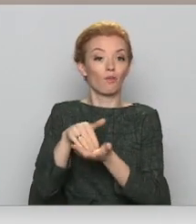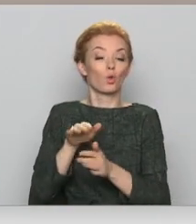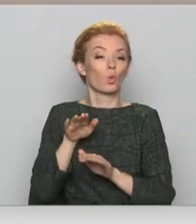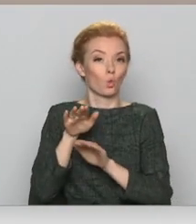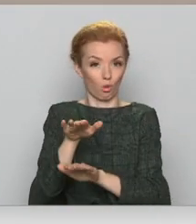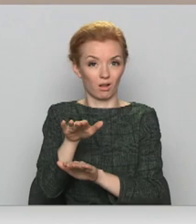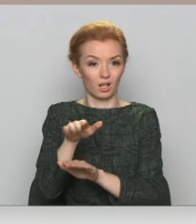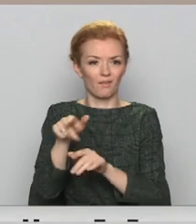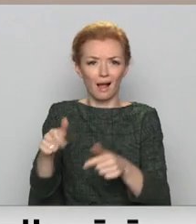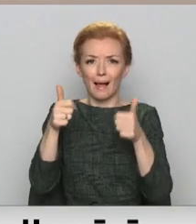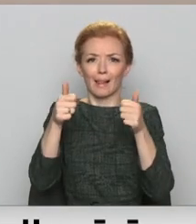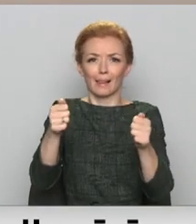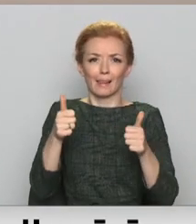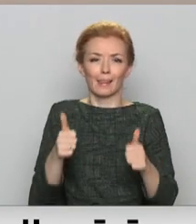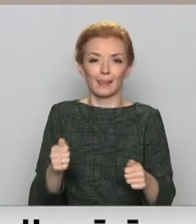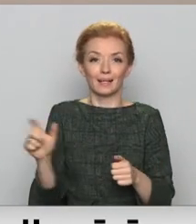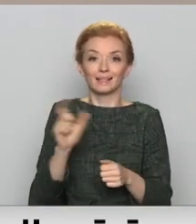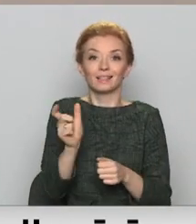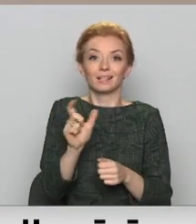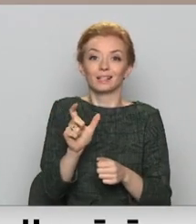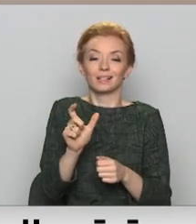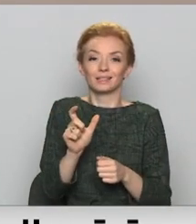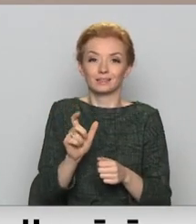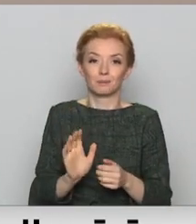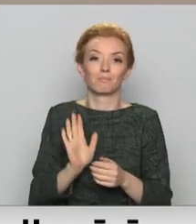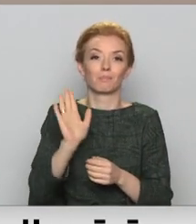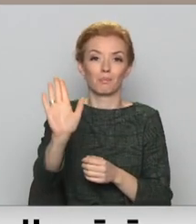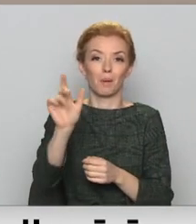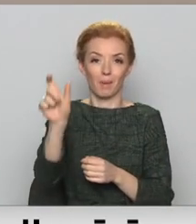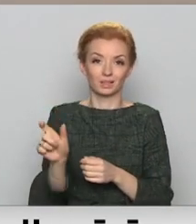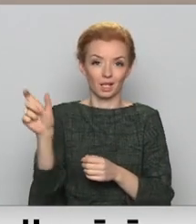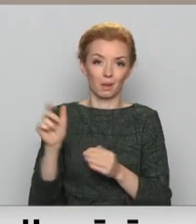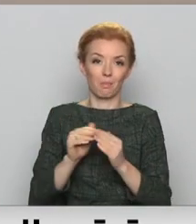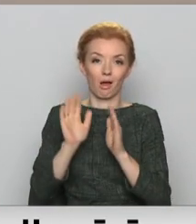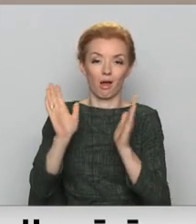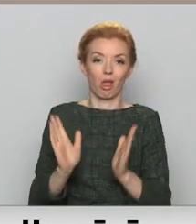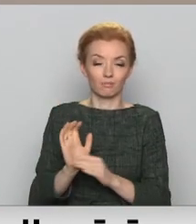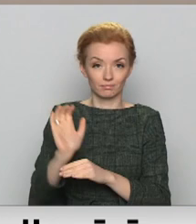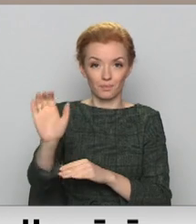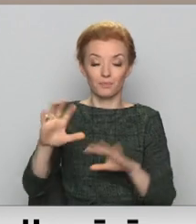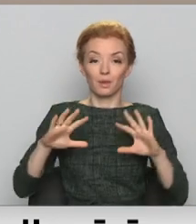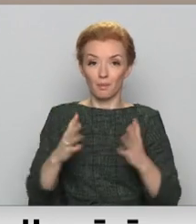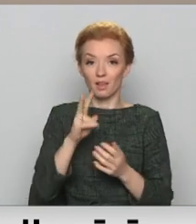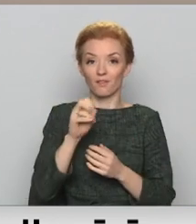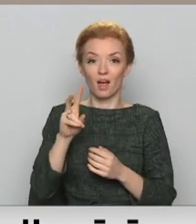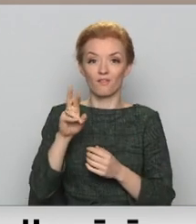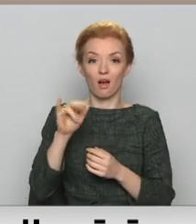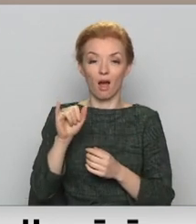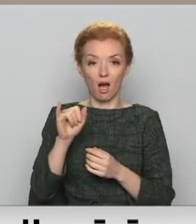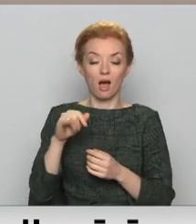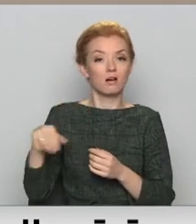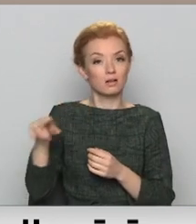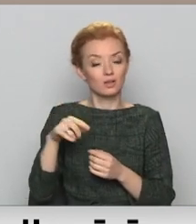te sapakotie pavisam drīz dosies pie pacientiem uz mājām. Bet Vaivaros sagaidītu, lai interese